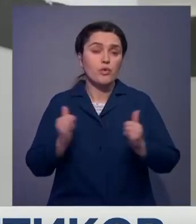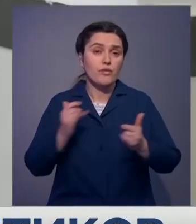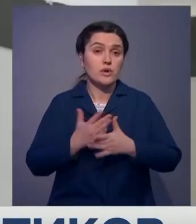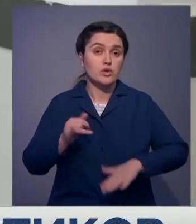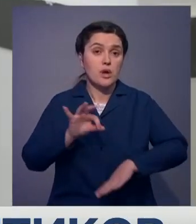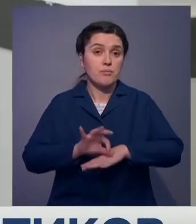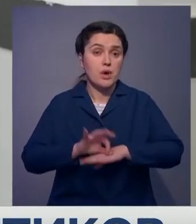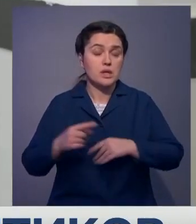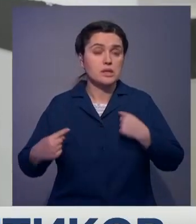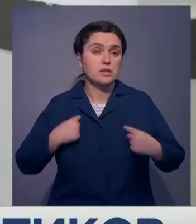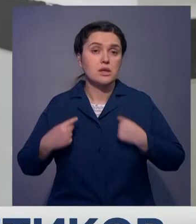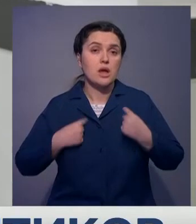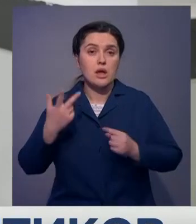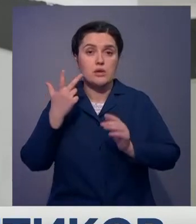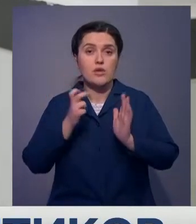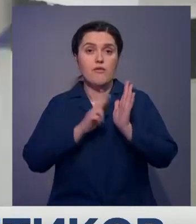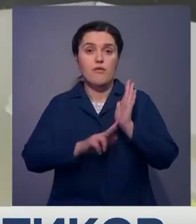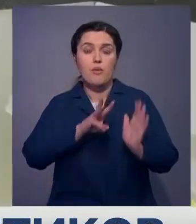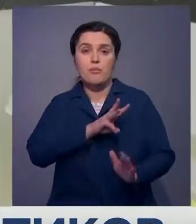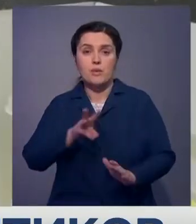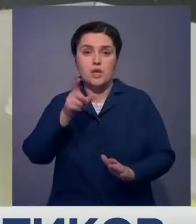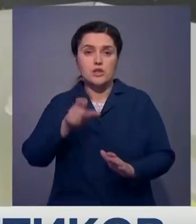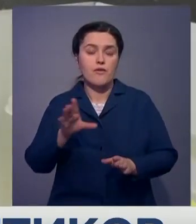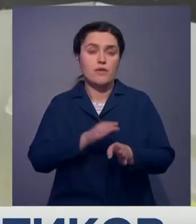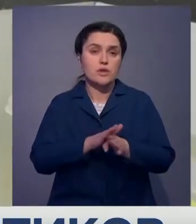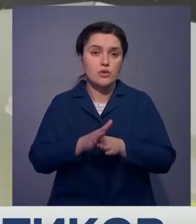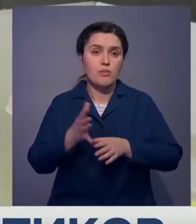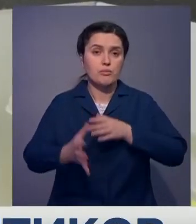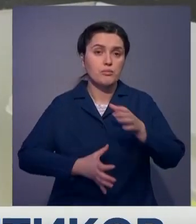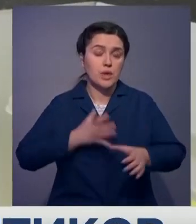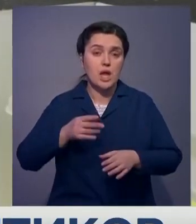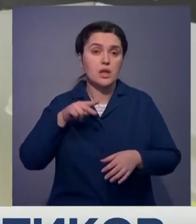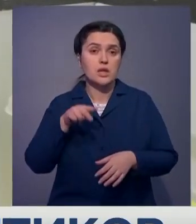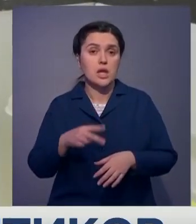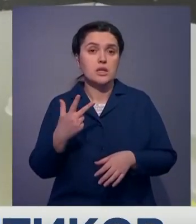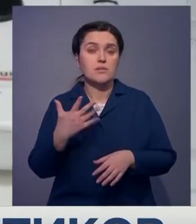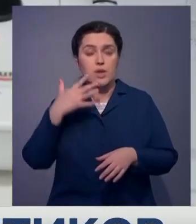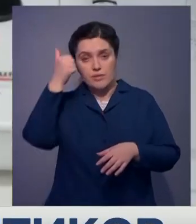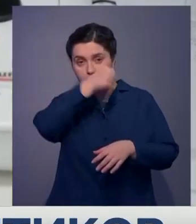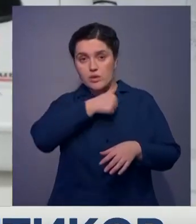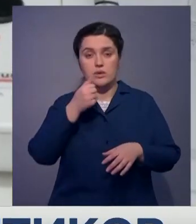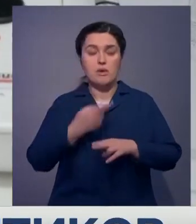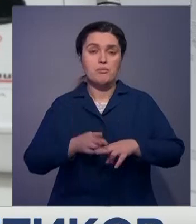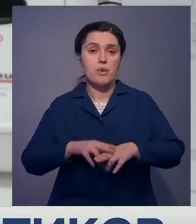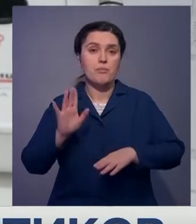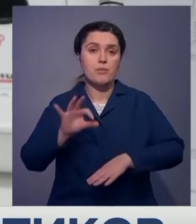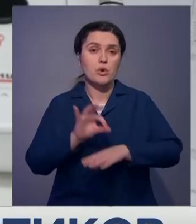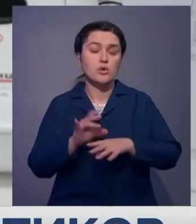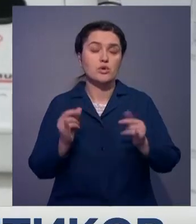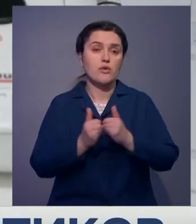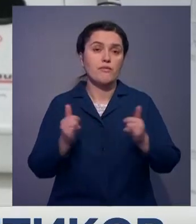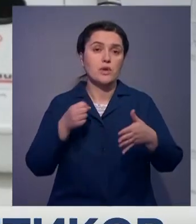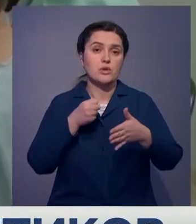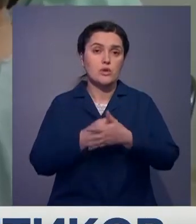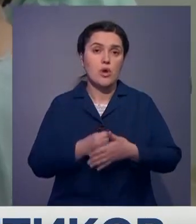болезнью страдает около 380 миллионов человек во всем мире. А уже к 2035 году это число может вырасти сразу